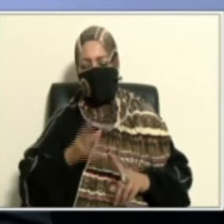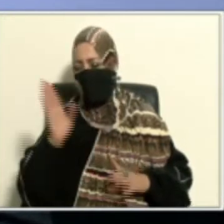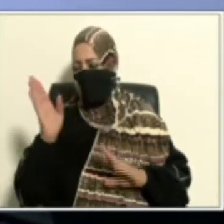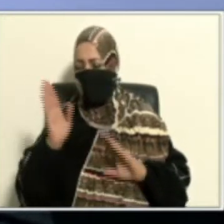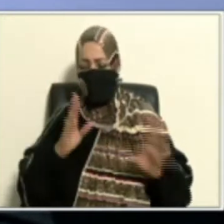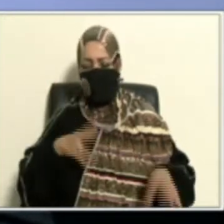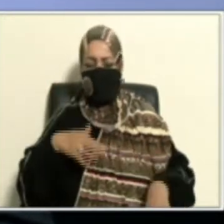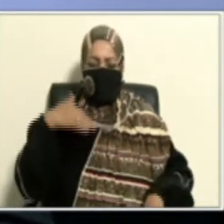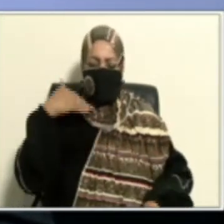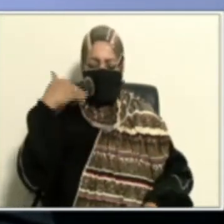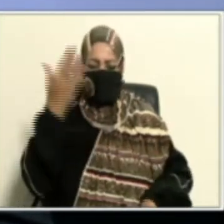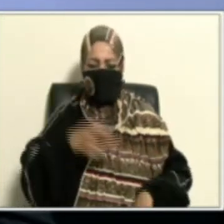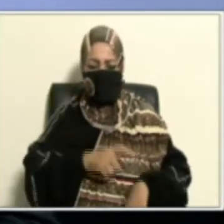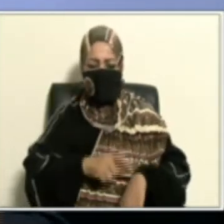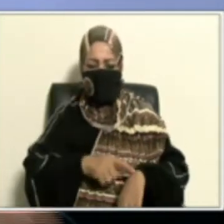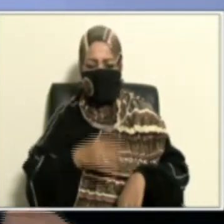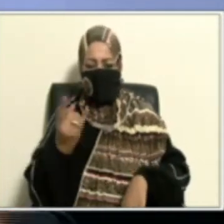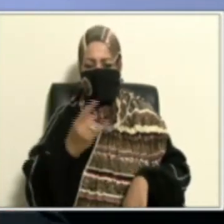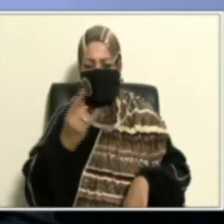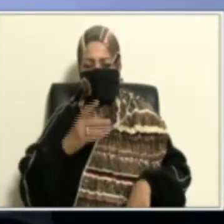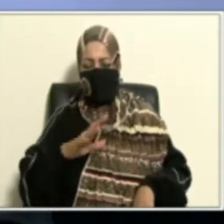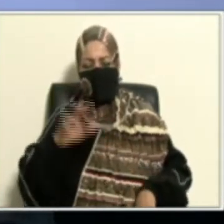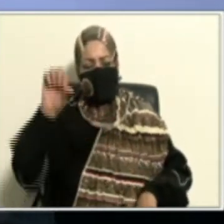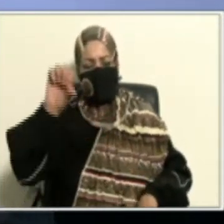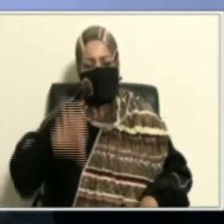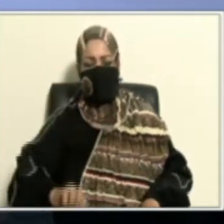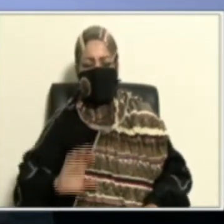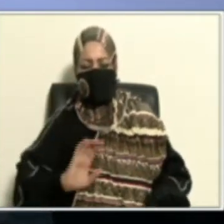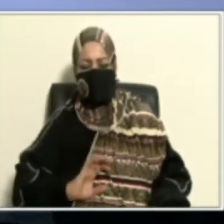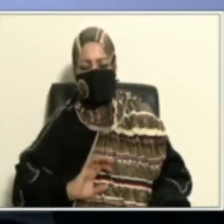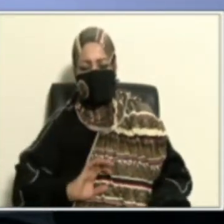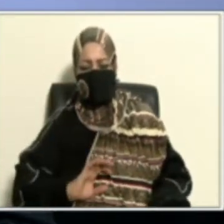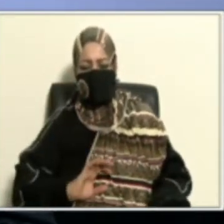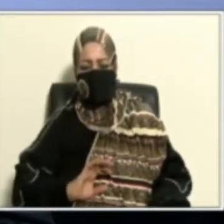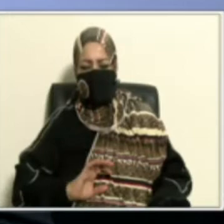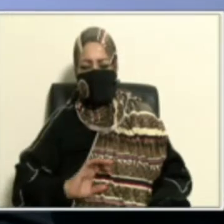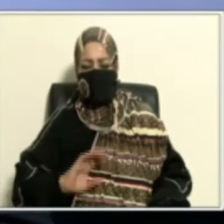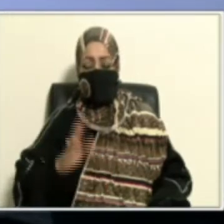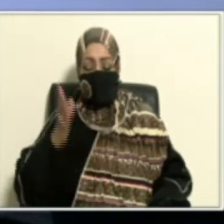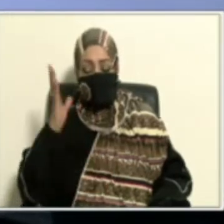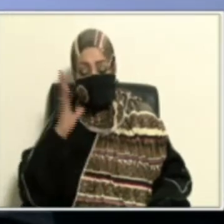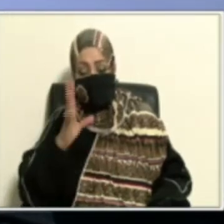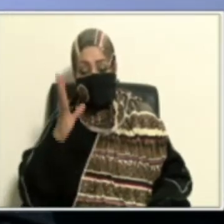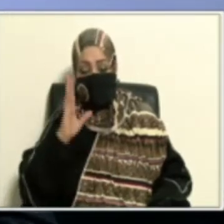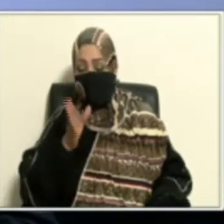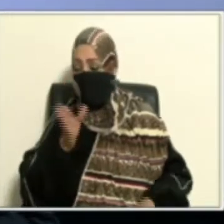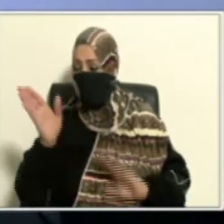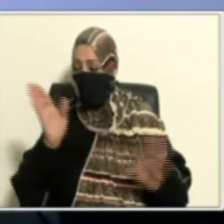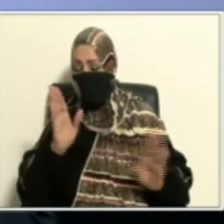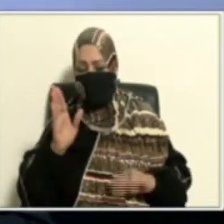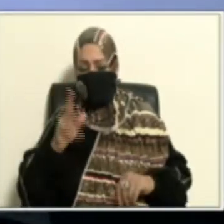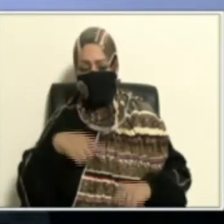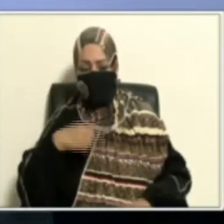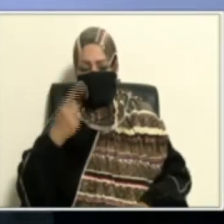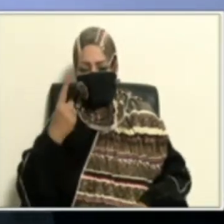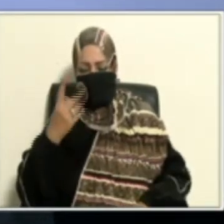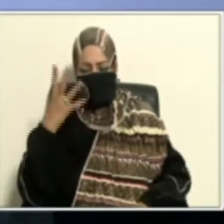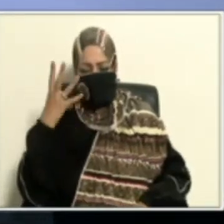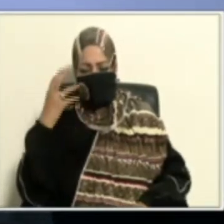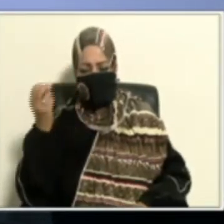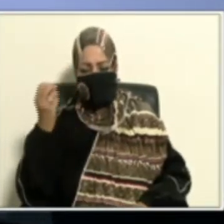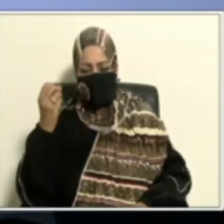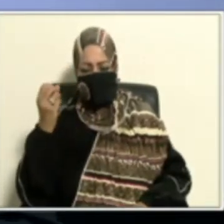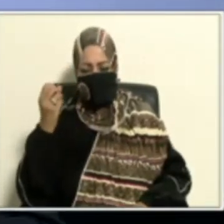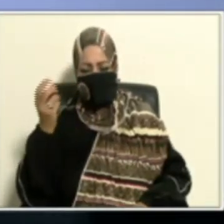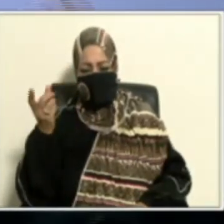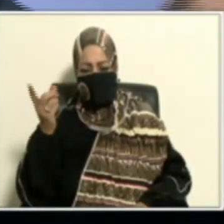ركعة وطال عليه وقت التدارك هذا تبطل صلاته طول الوقت بأحد